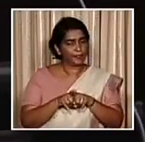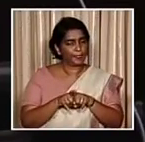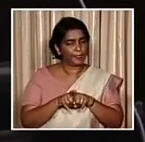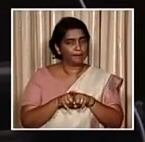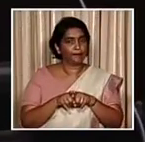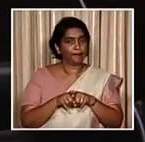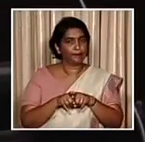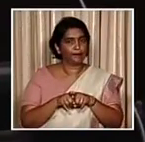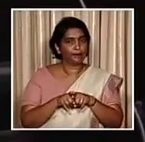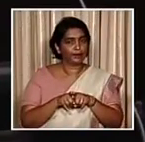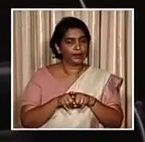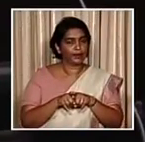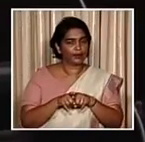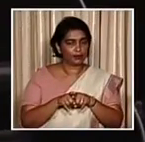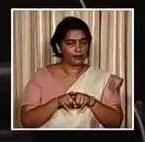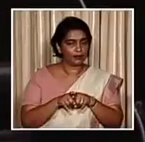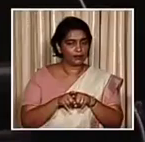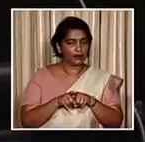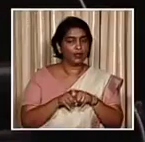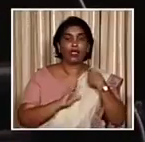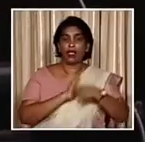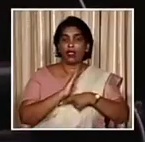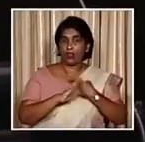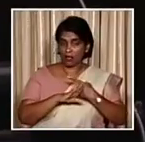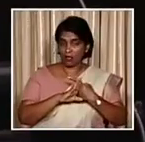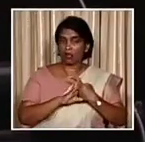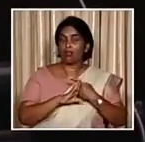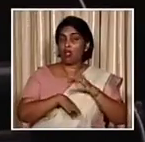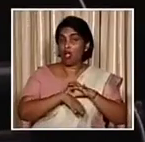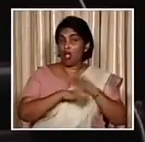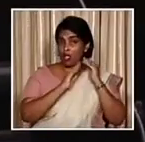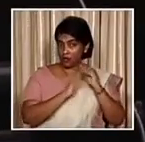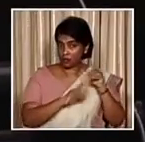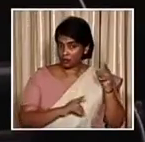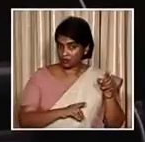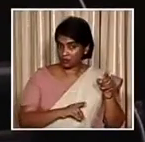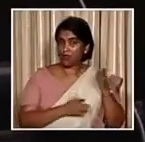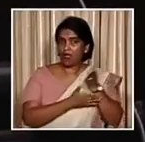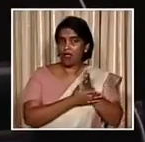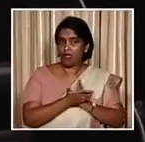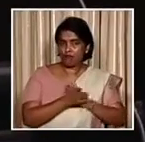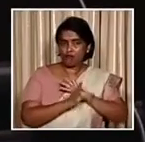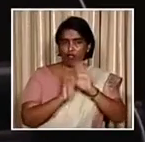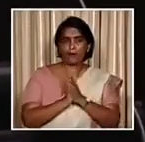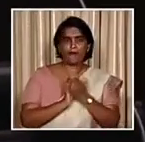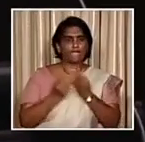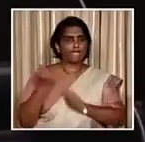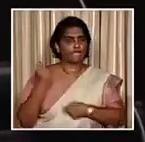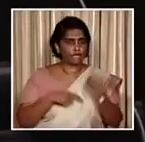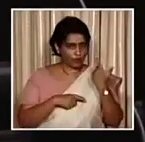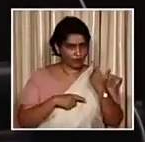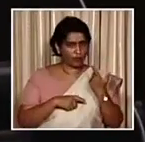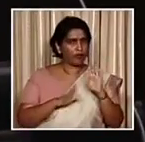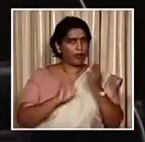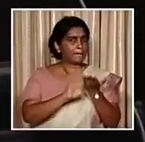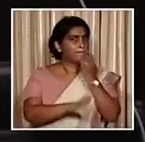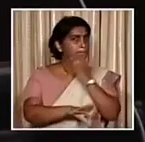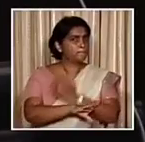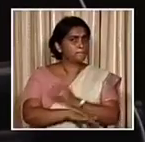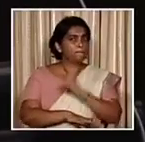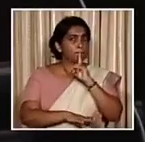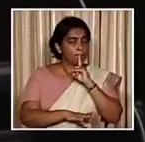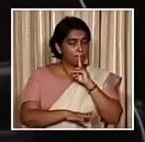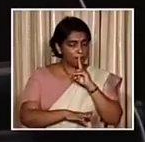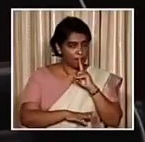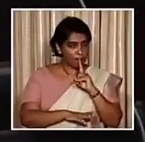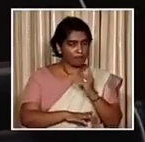රෝහල මොකද්ද මේ ලංකා හොස්පිටල් එකේ කොටසුයි විකුණන්න. මීට කලින් කිව්වේ